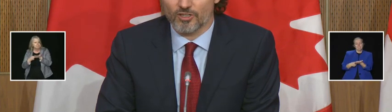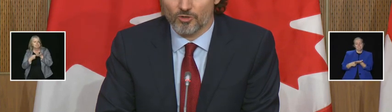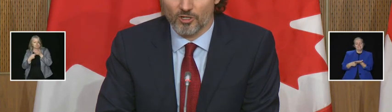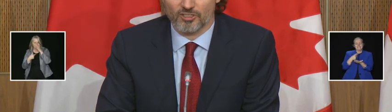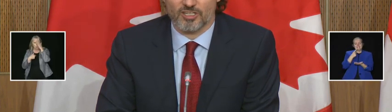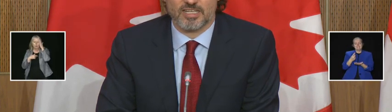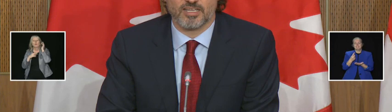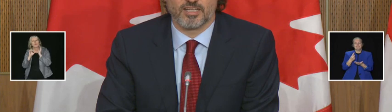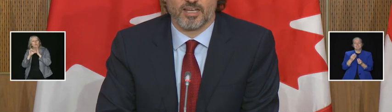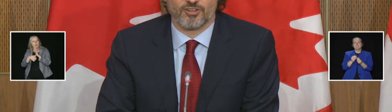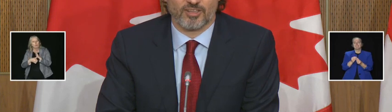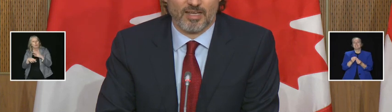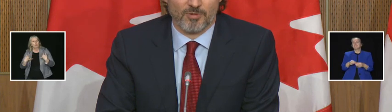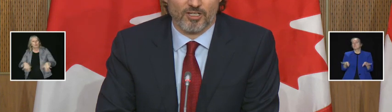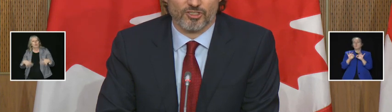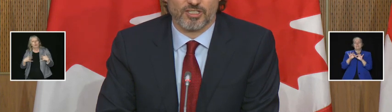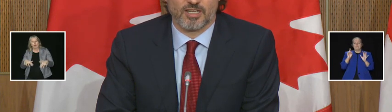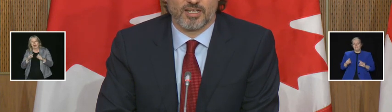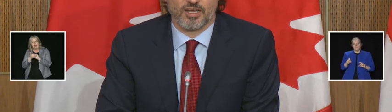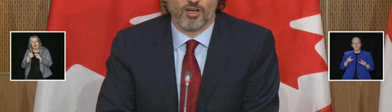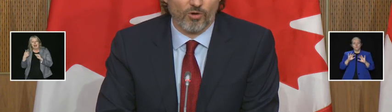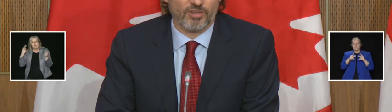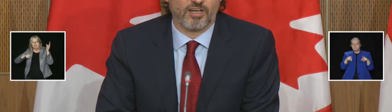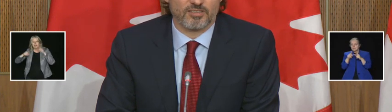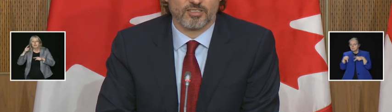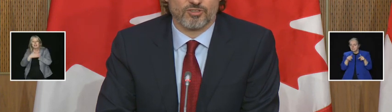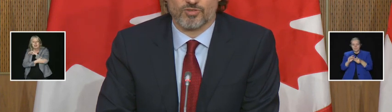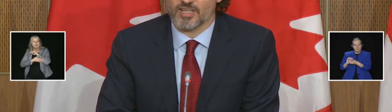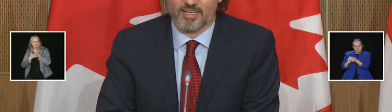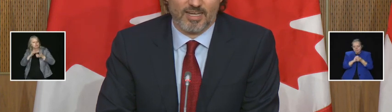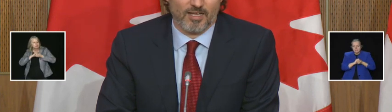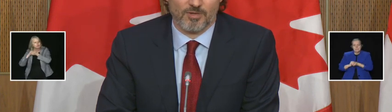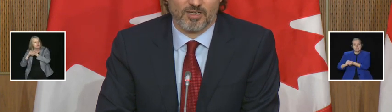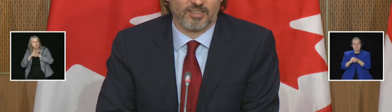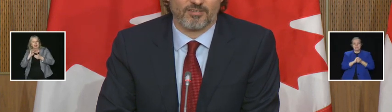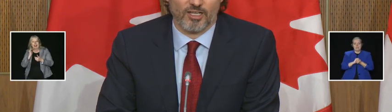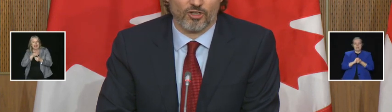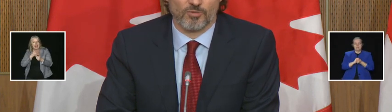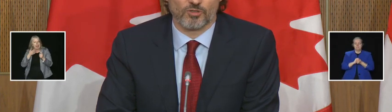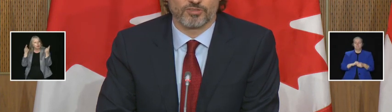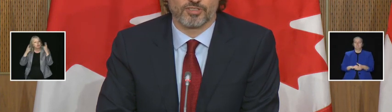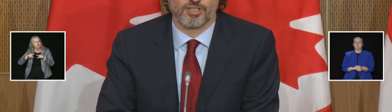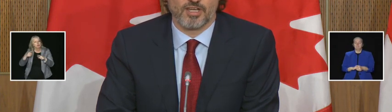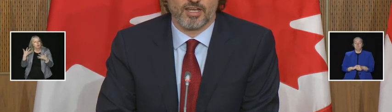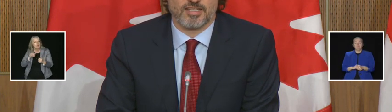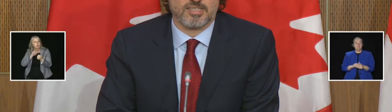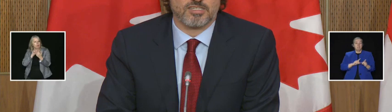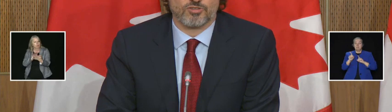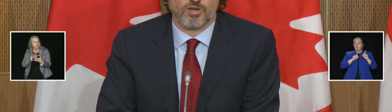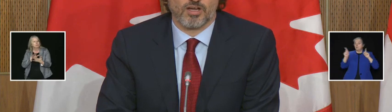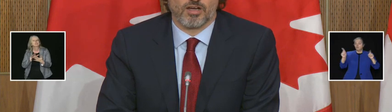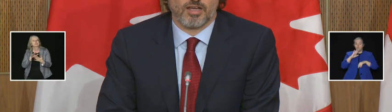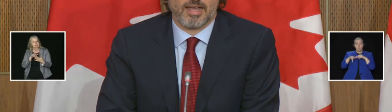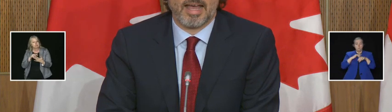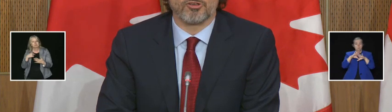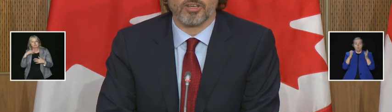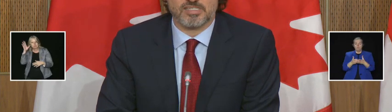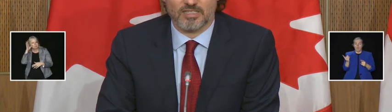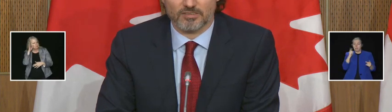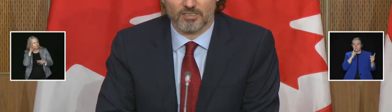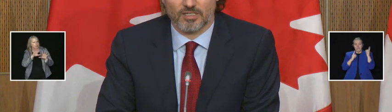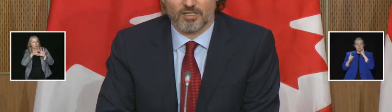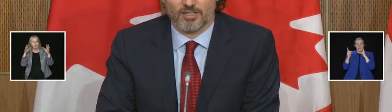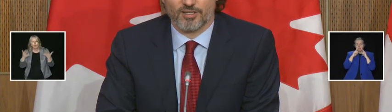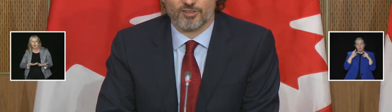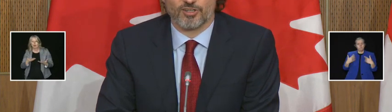de coordonner à notre approche on entendu très clairement à travers le monde à des histoires à urt